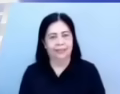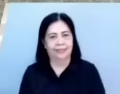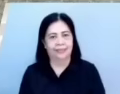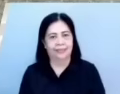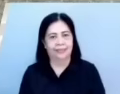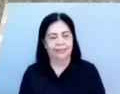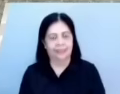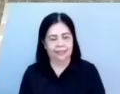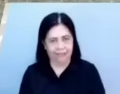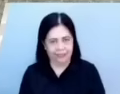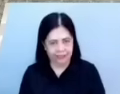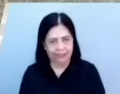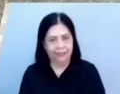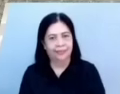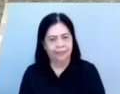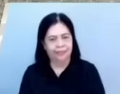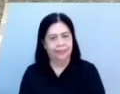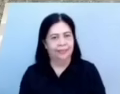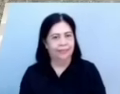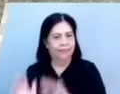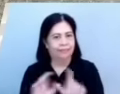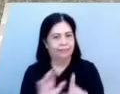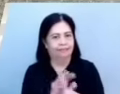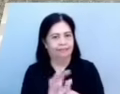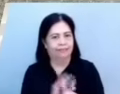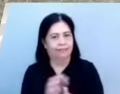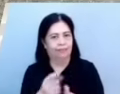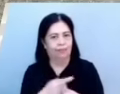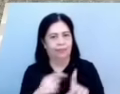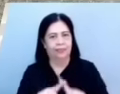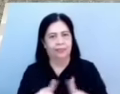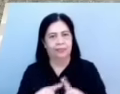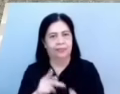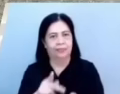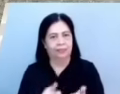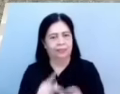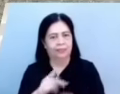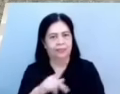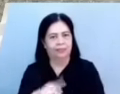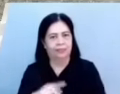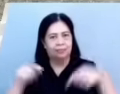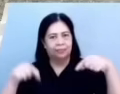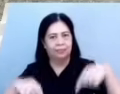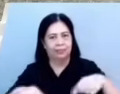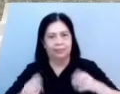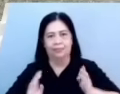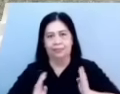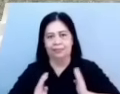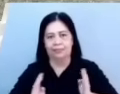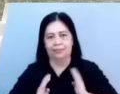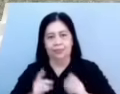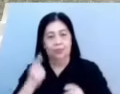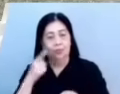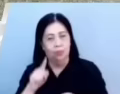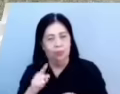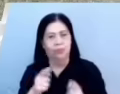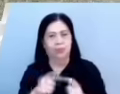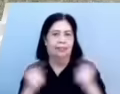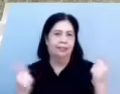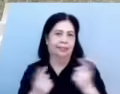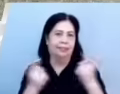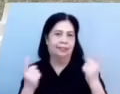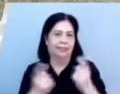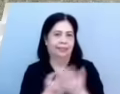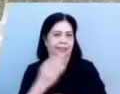Rafi, Tina, dagsana ang mga turista mula sa iba't ibang bahagi ng bansa dito sa Baguio City upang dito ipagdiwang ang bagong